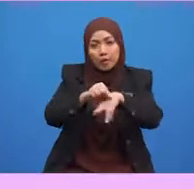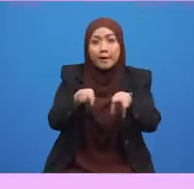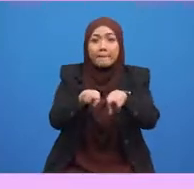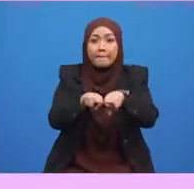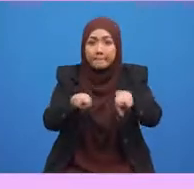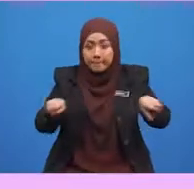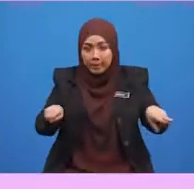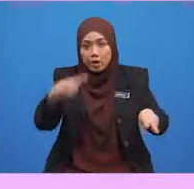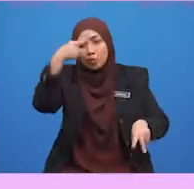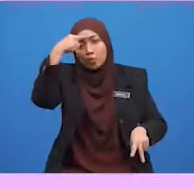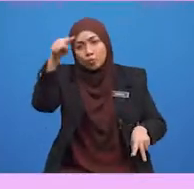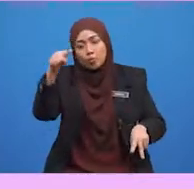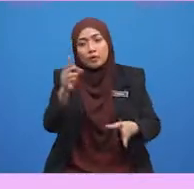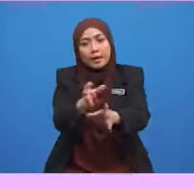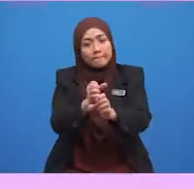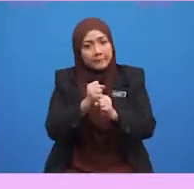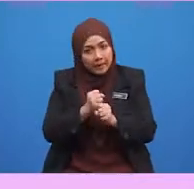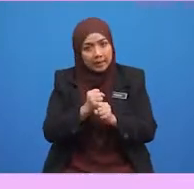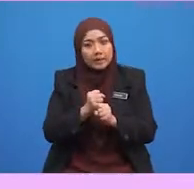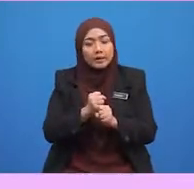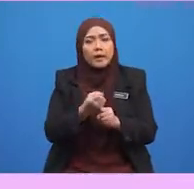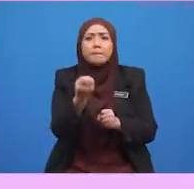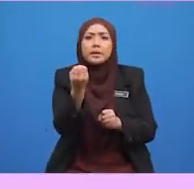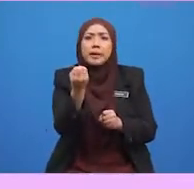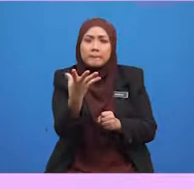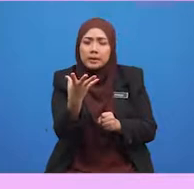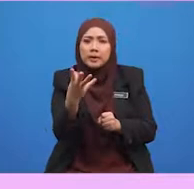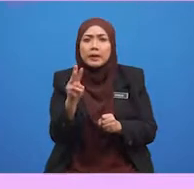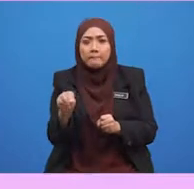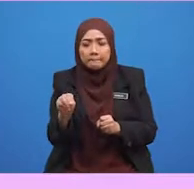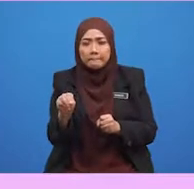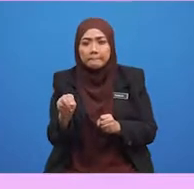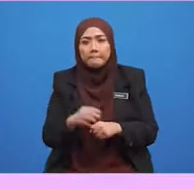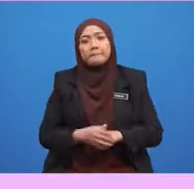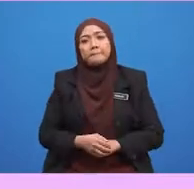pembaris untuk mendapatkan ukuran yang tepat.